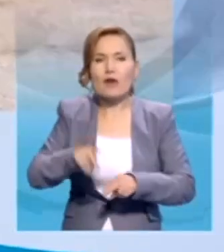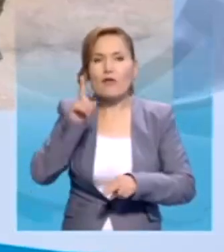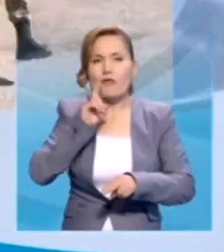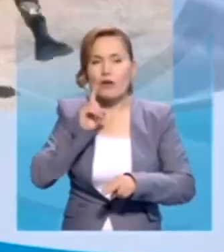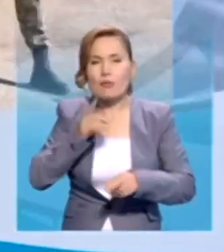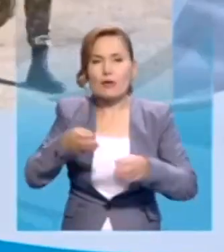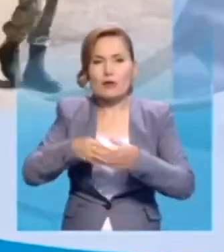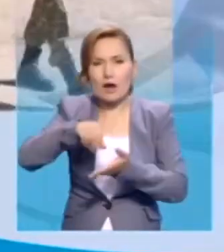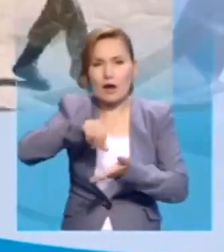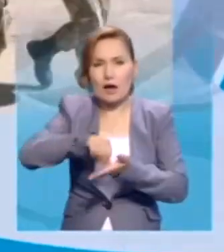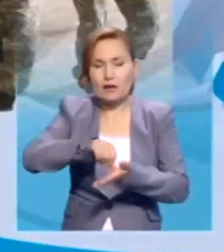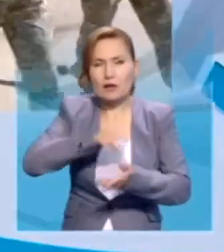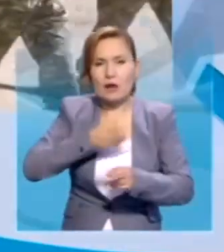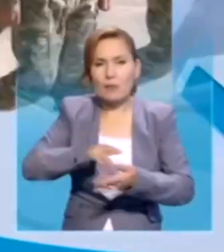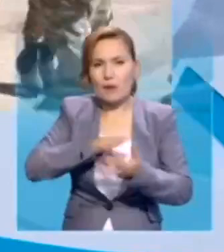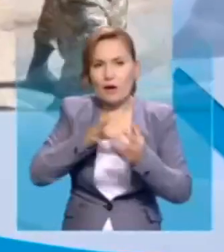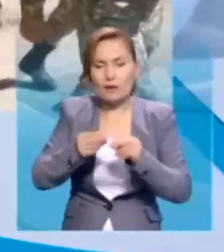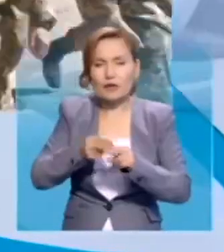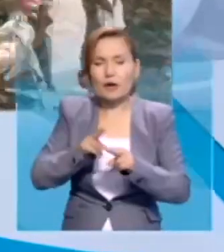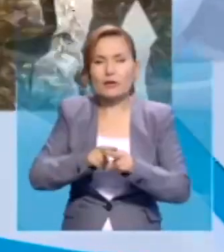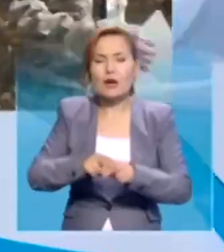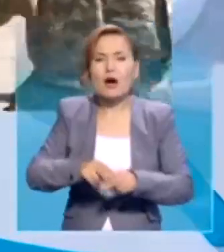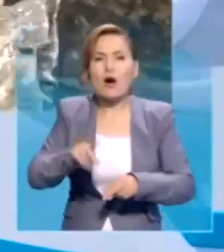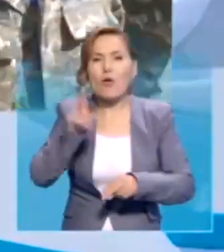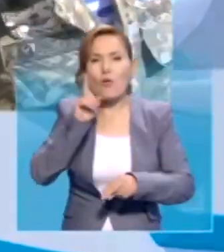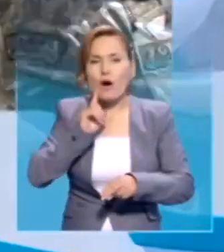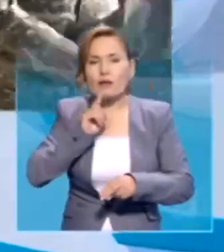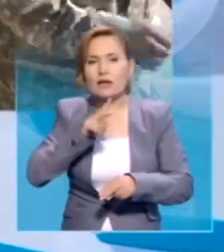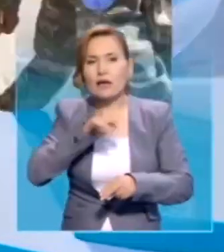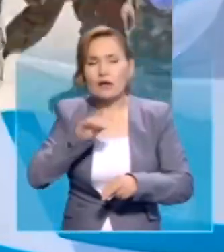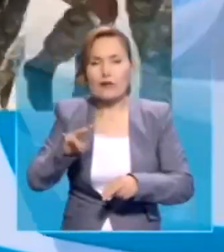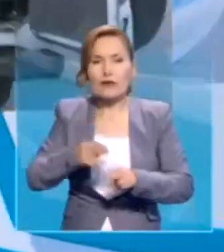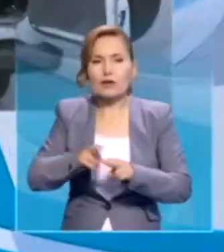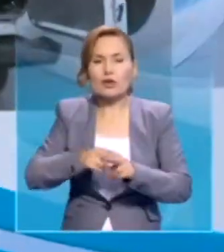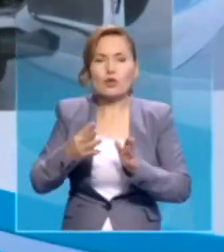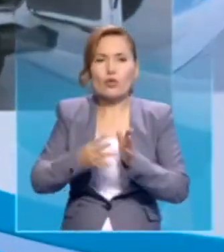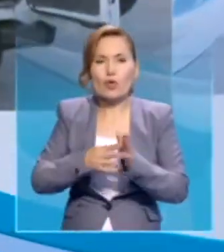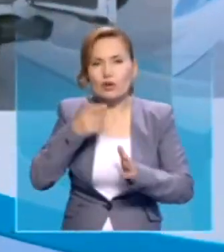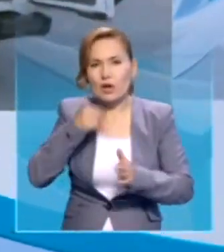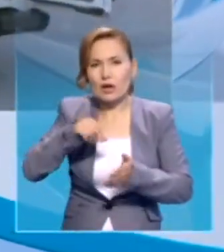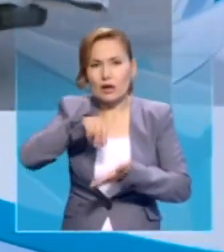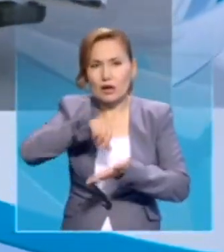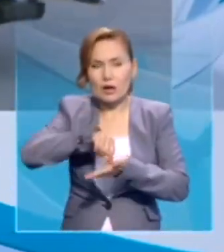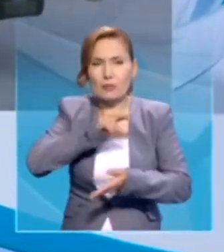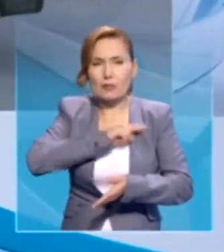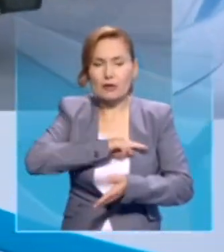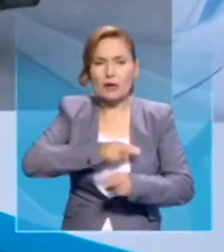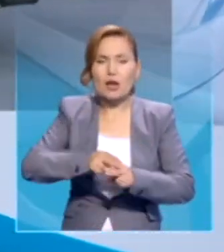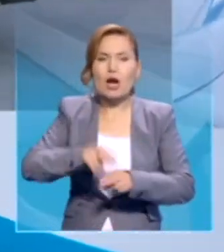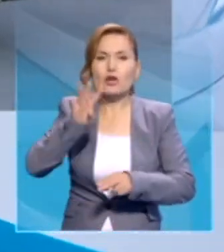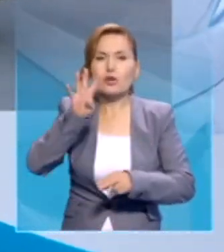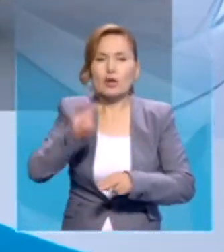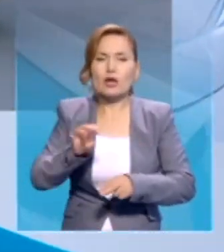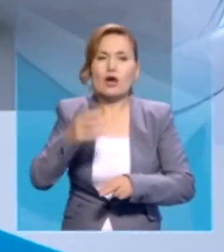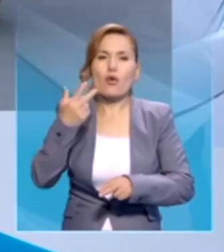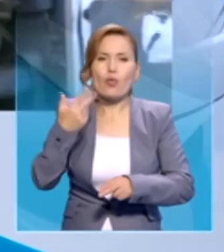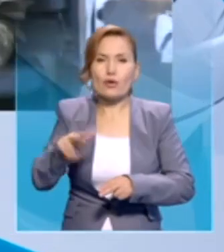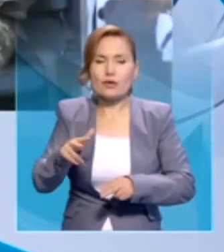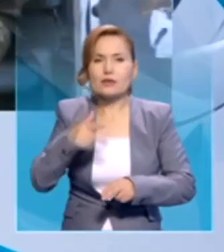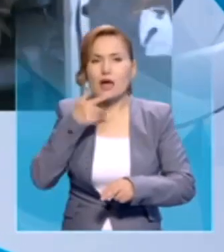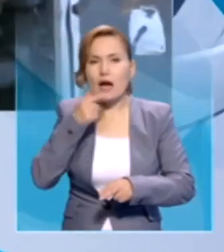қатысты. Қазір Батыс Сахарада 6, Ливандағы уақытша күштерде 9 жауынгер жүр. Ал енді 430